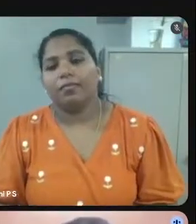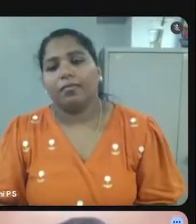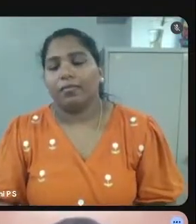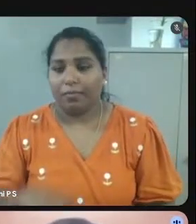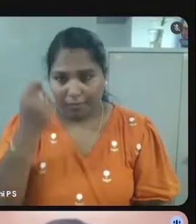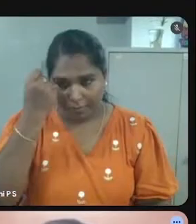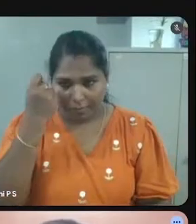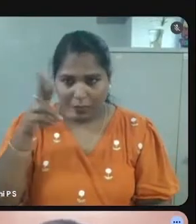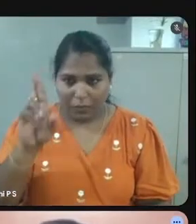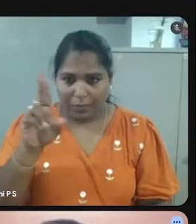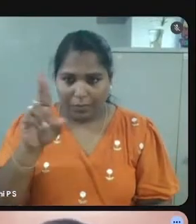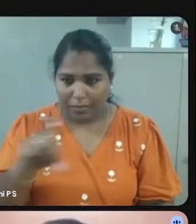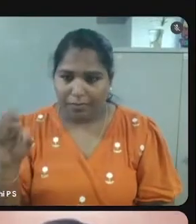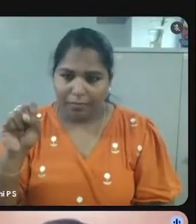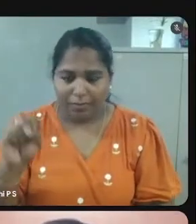മനസ്സിലായായിരുന്നോ അമ്മ?